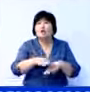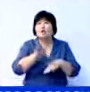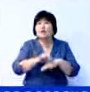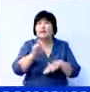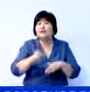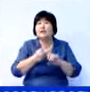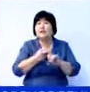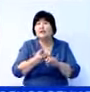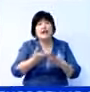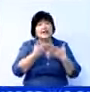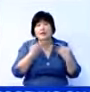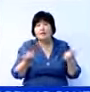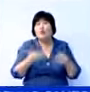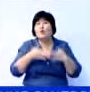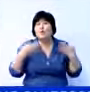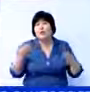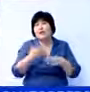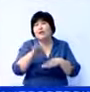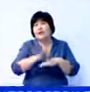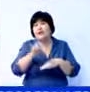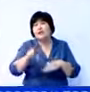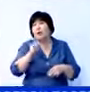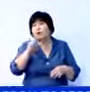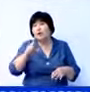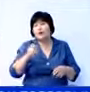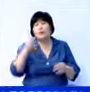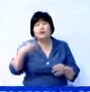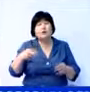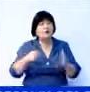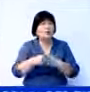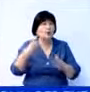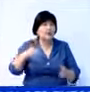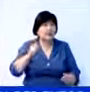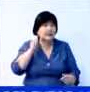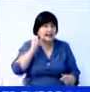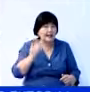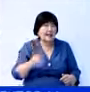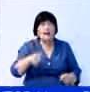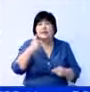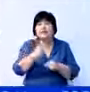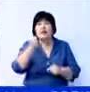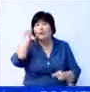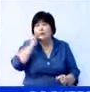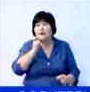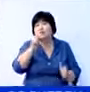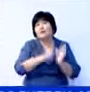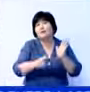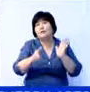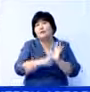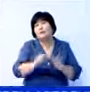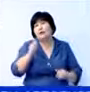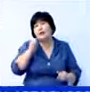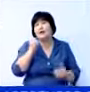среди зараженных не было. Большая часть больных – это молодые люди от 20 до 30 лет. Самому пожилому – 87